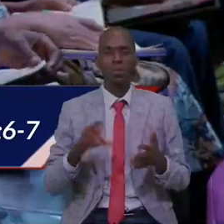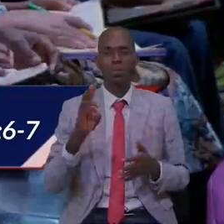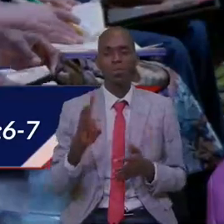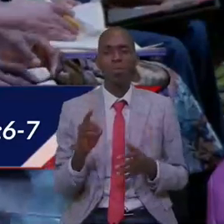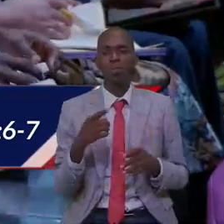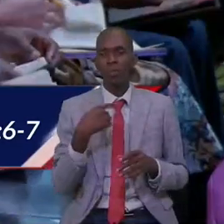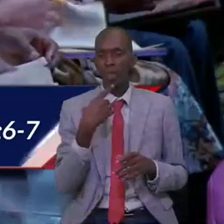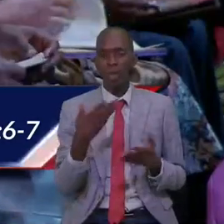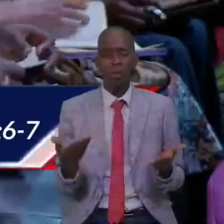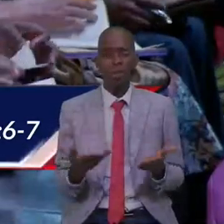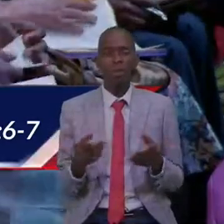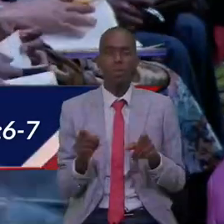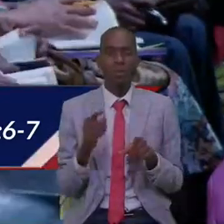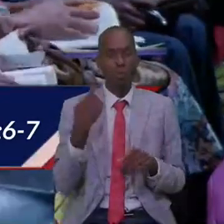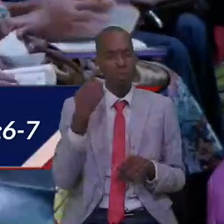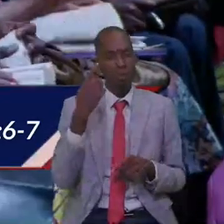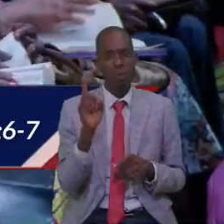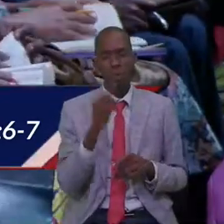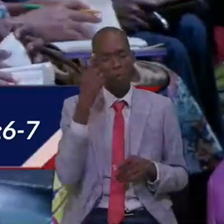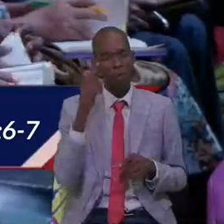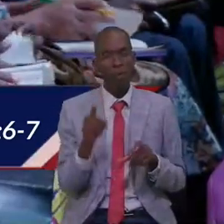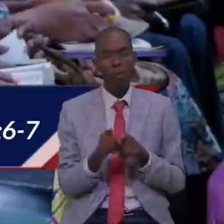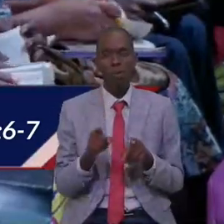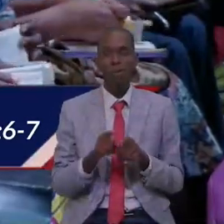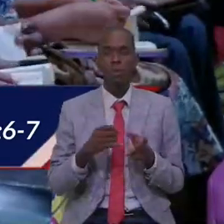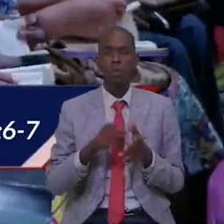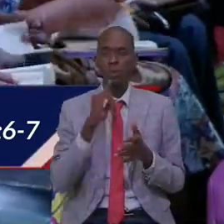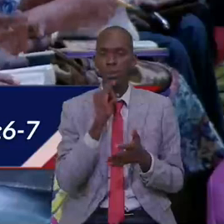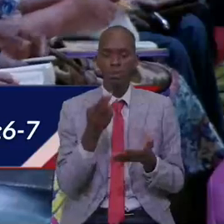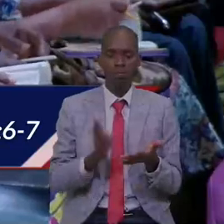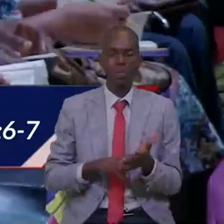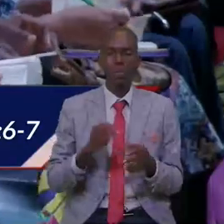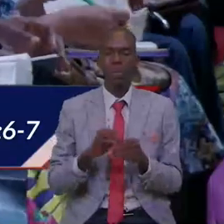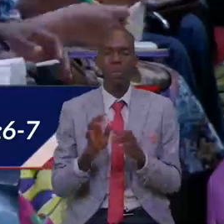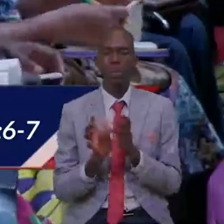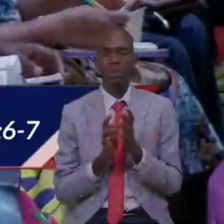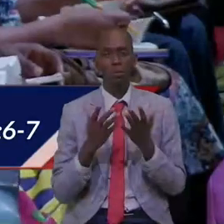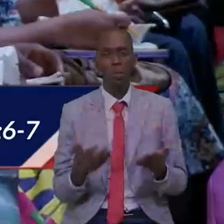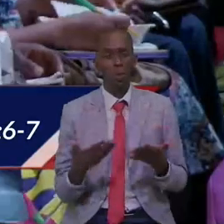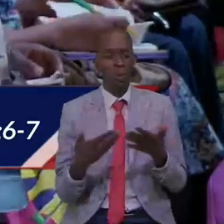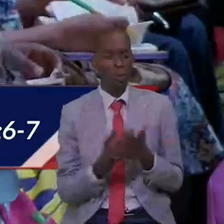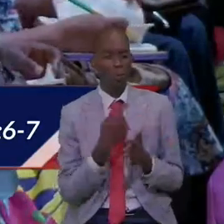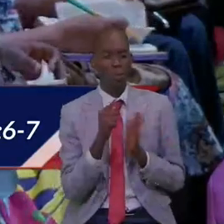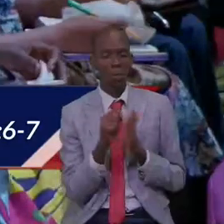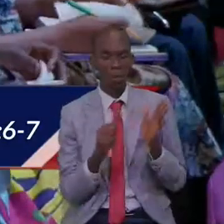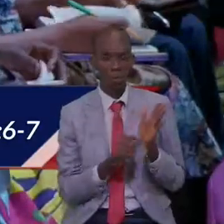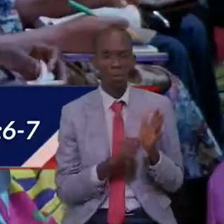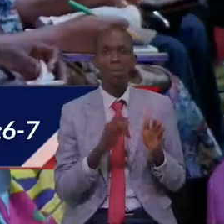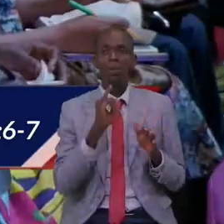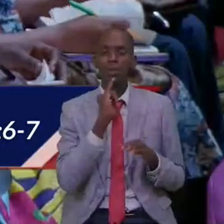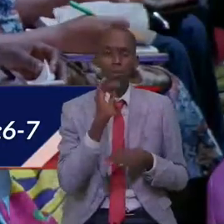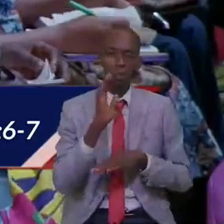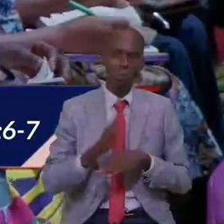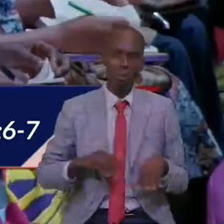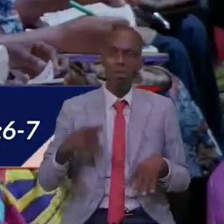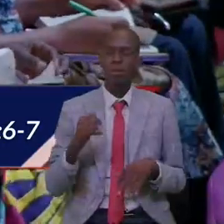1 Pierre 2, 6. Car il est dit dans l'Écriture, Nouveau Testament appelle